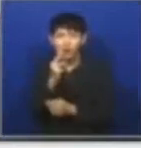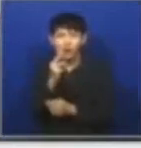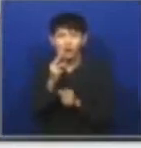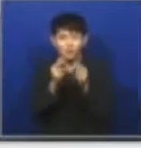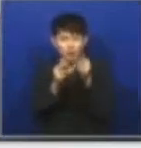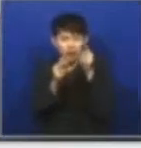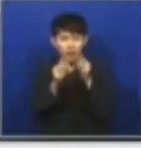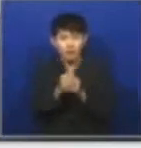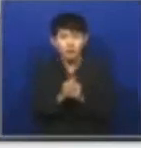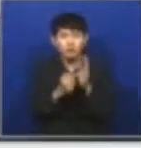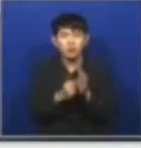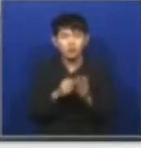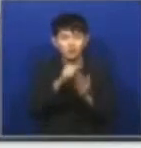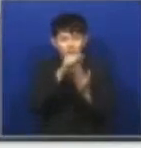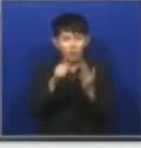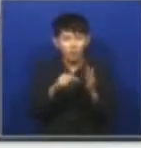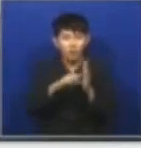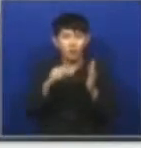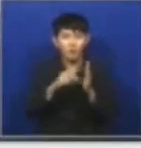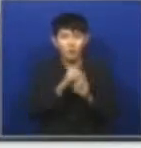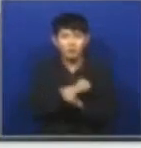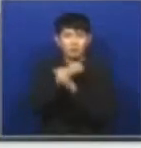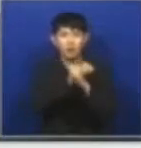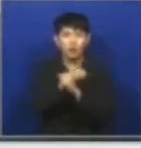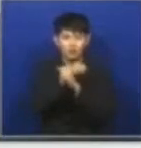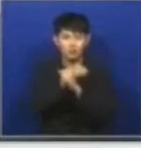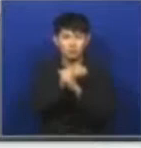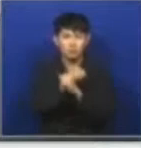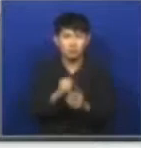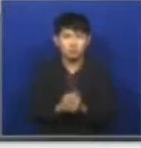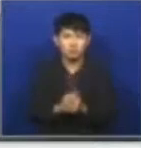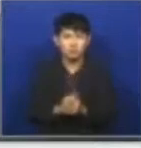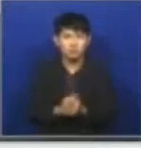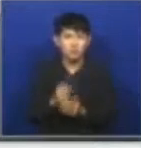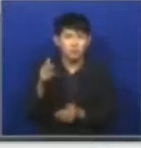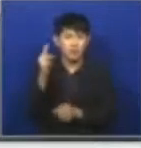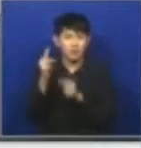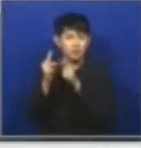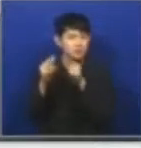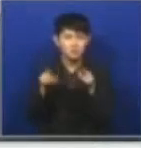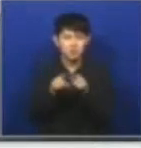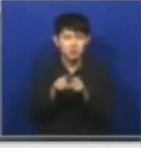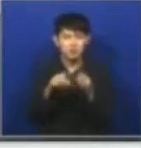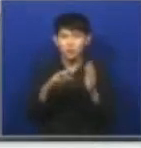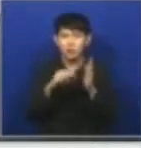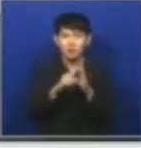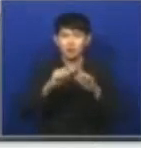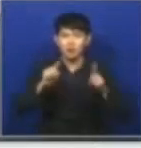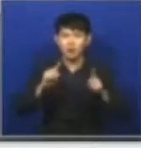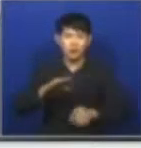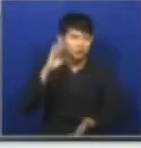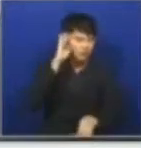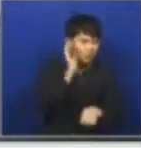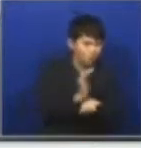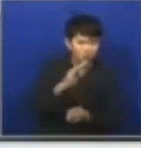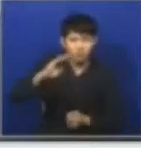โดยเฉพาะตำรวจตะเวนชายแดนคือการปราบอาชญากรรมเสียงปืนดังเหมือนกันยี่ห้อเดียวกันความหมายไม่เหมือนกันเพ